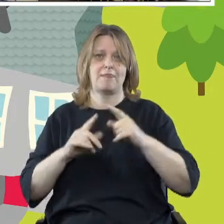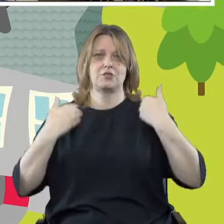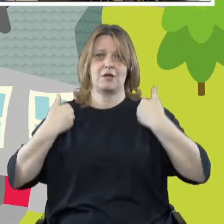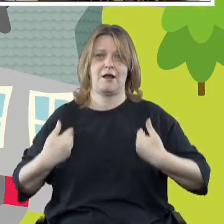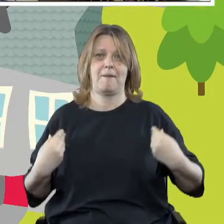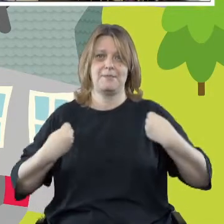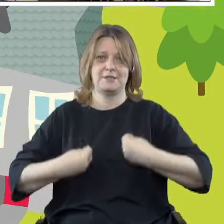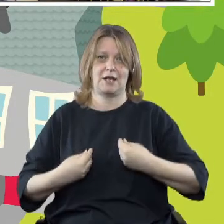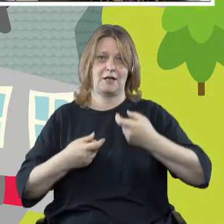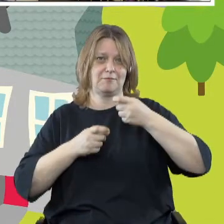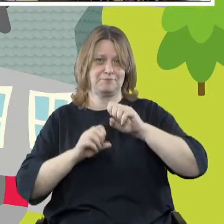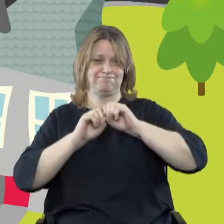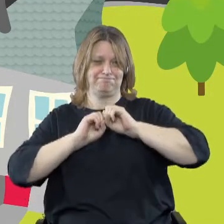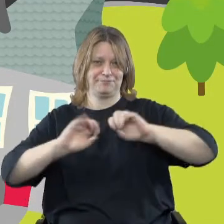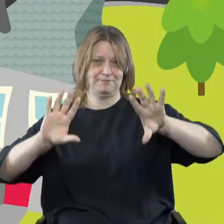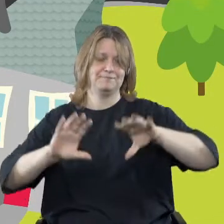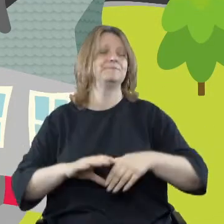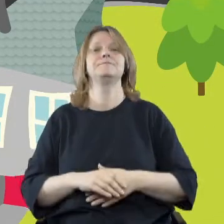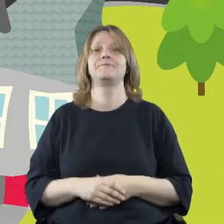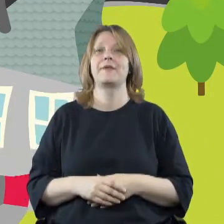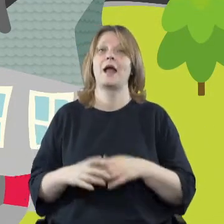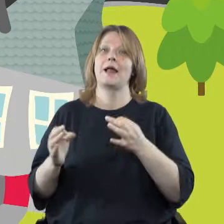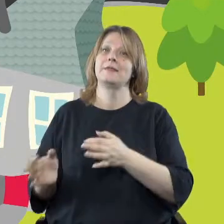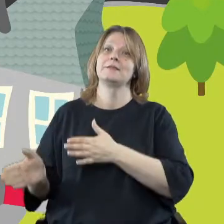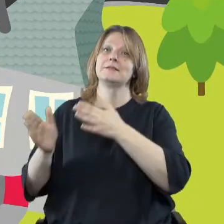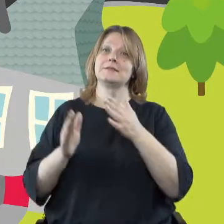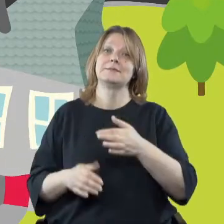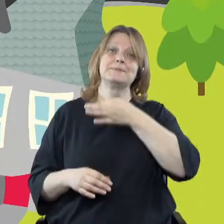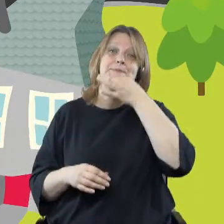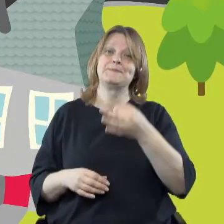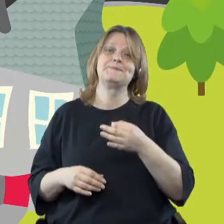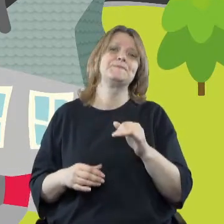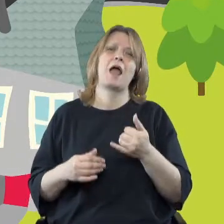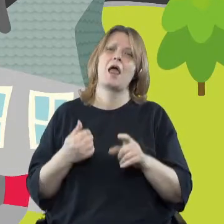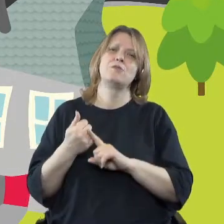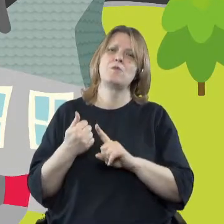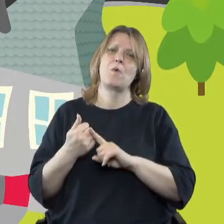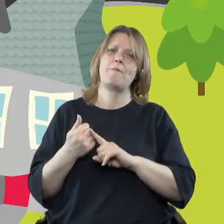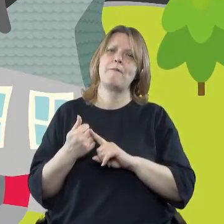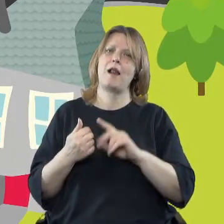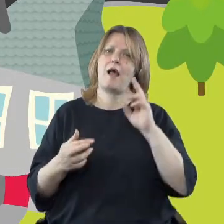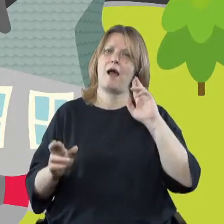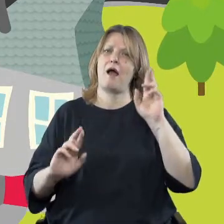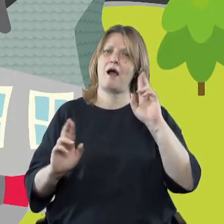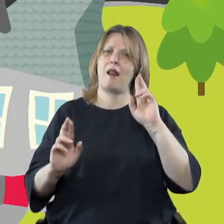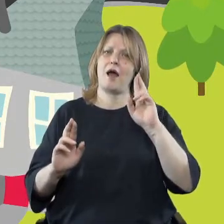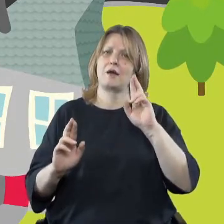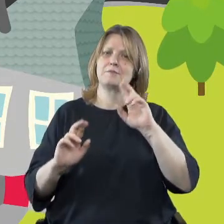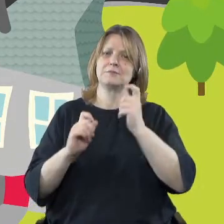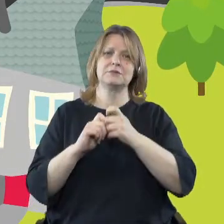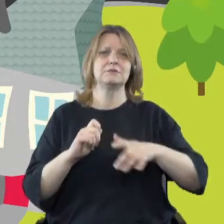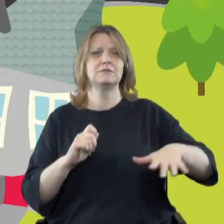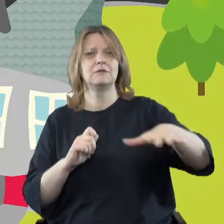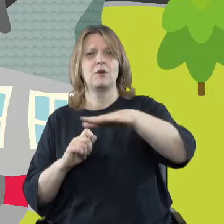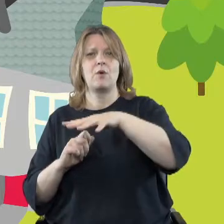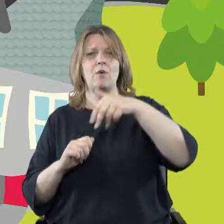Brawo. To teraz się was zapytam, jaki jest numer alarmowy w Unii Europejskiej?